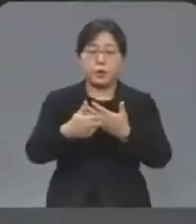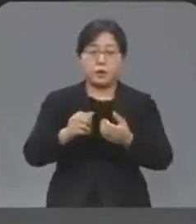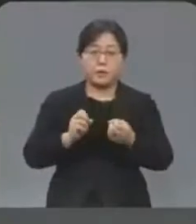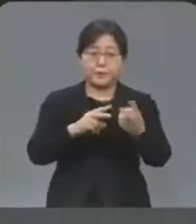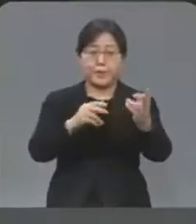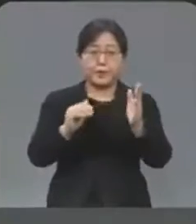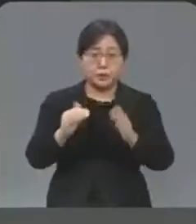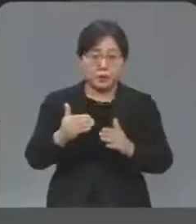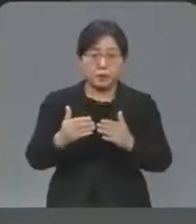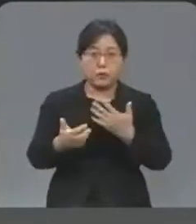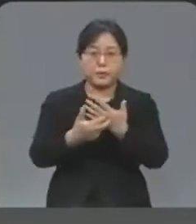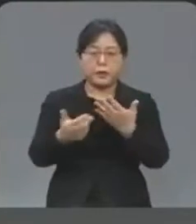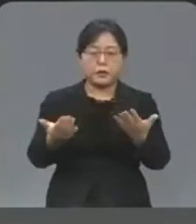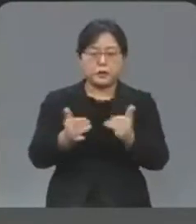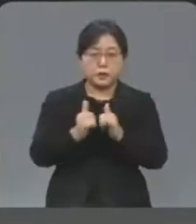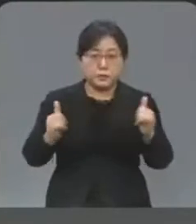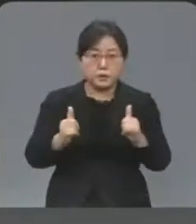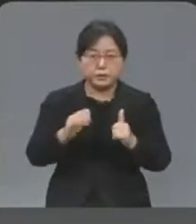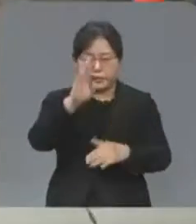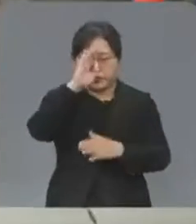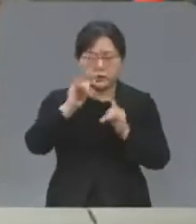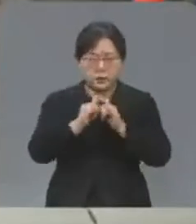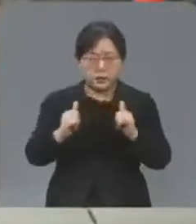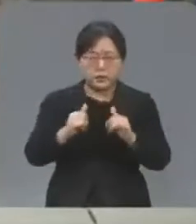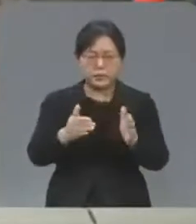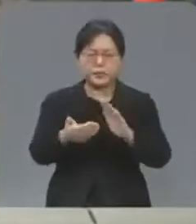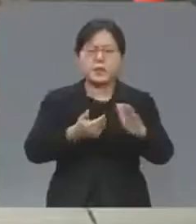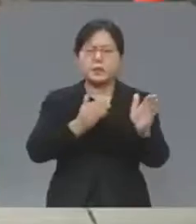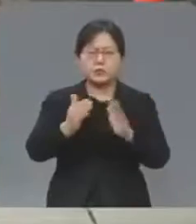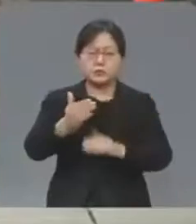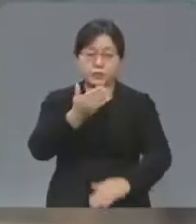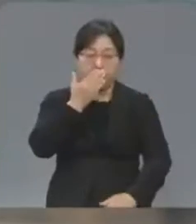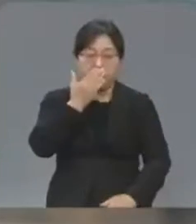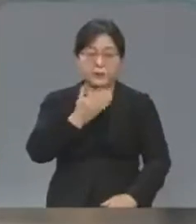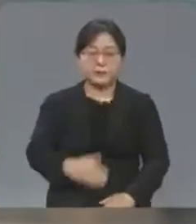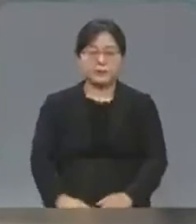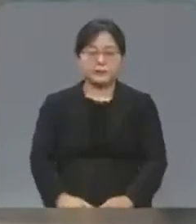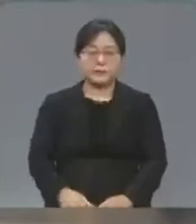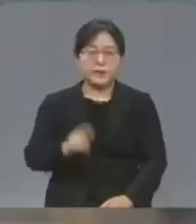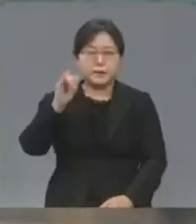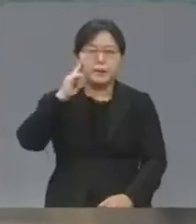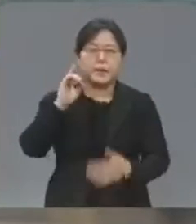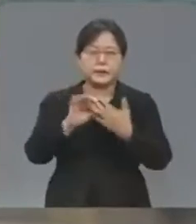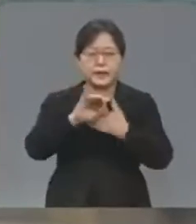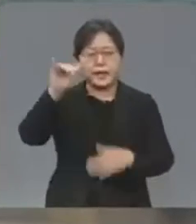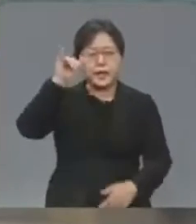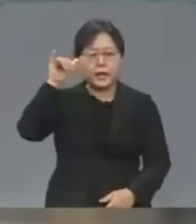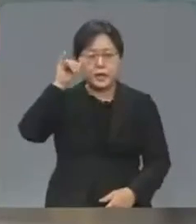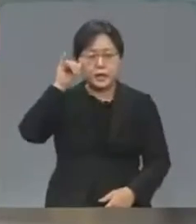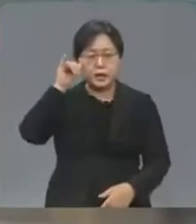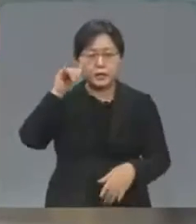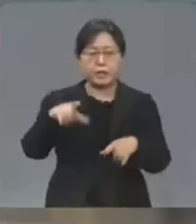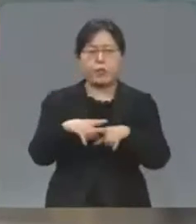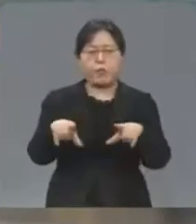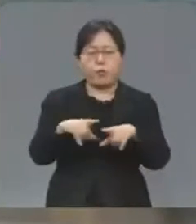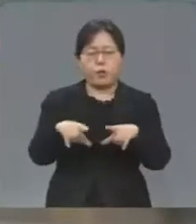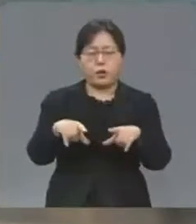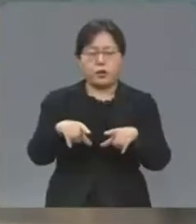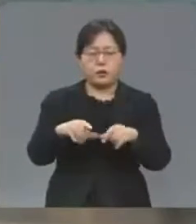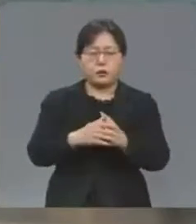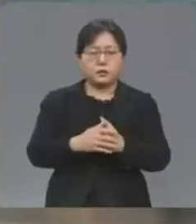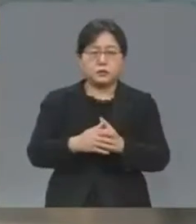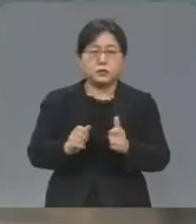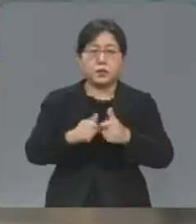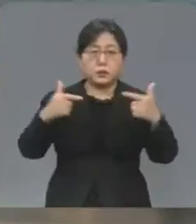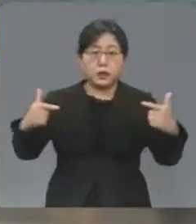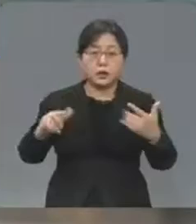전달되고 의료진 역시 환자의 상태를 고려해 만반의 준비를 갖출 수 있습니다. 만약에 AI가 이게 보편화된다 그러면